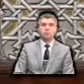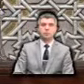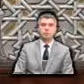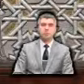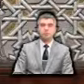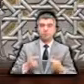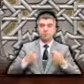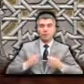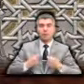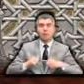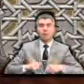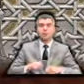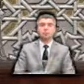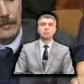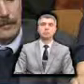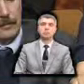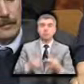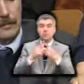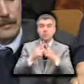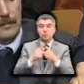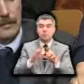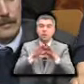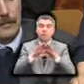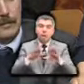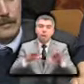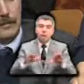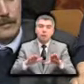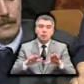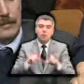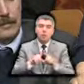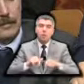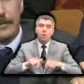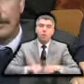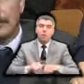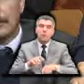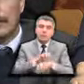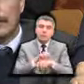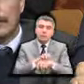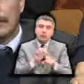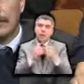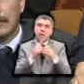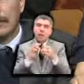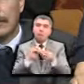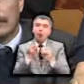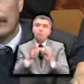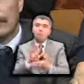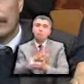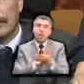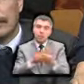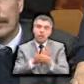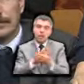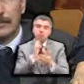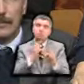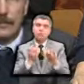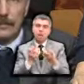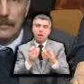السيد الرئيس، السيد الوزير، تعتبر الأراضي السلالية العرشية وأراضي الجيش بؤرة التوتر لما تعرفه من مشاكل بالنسبة